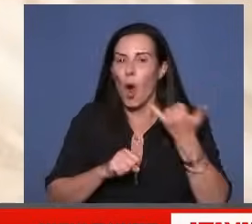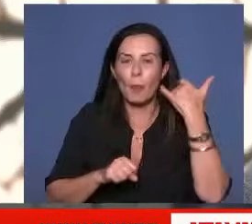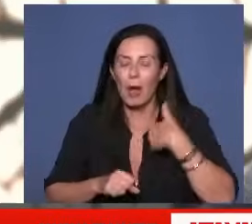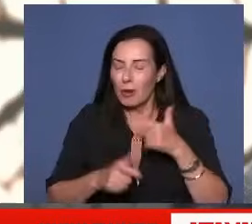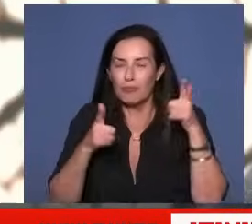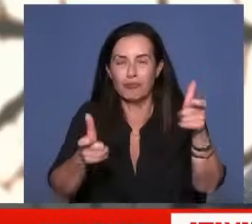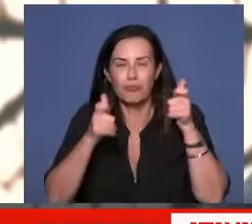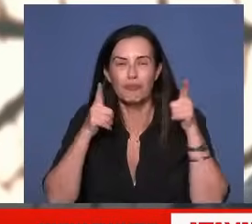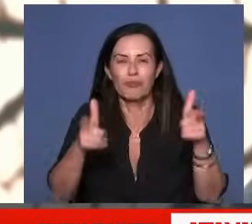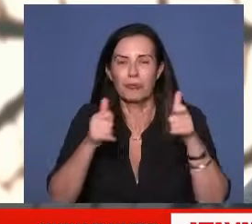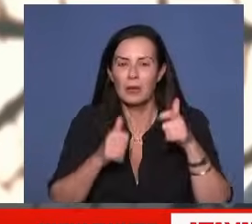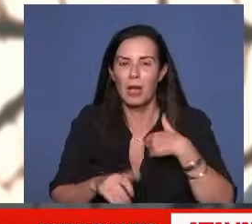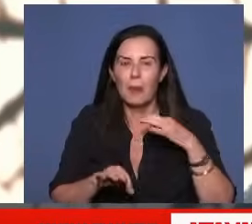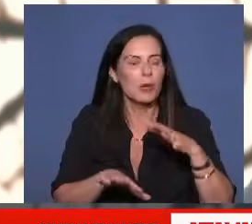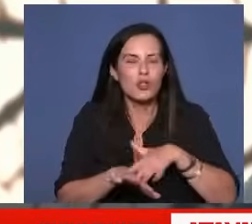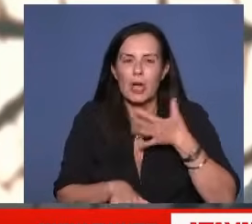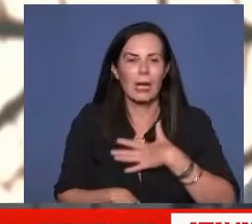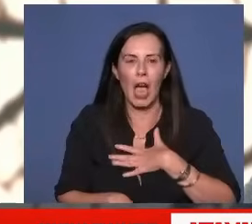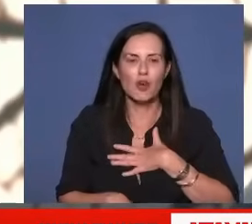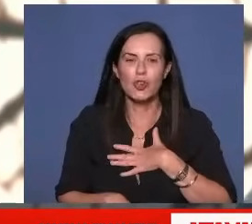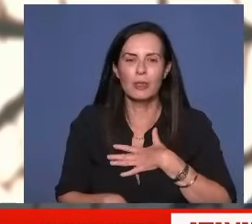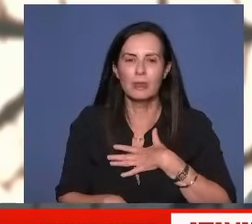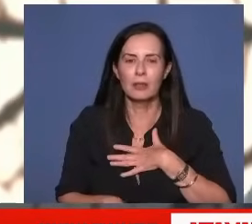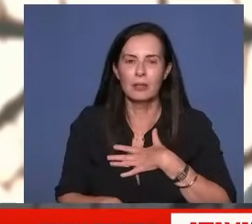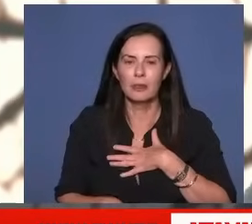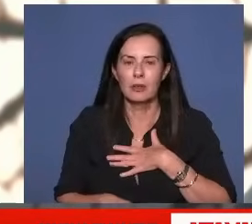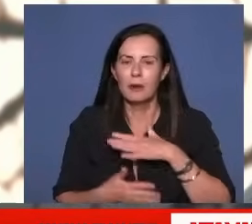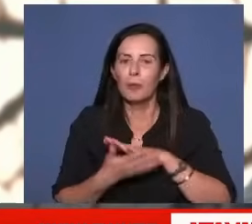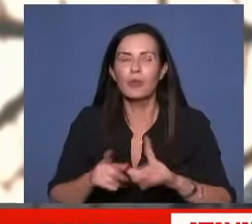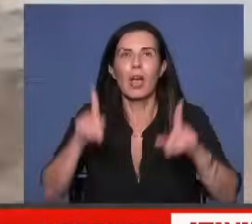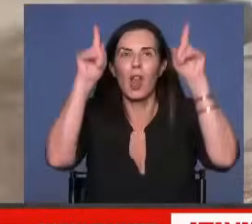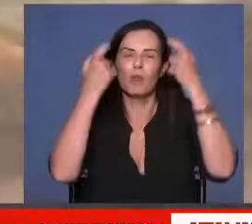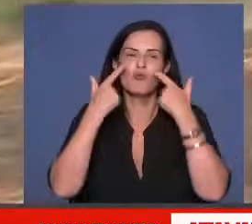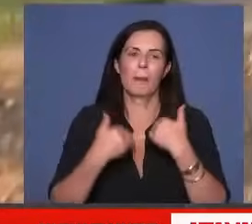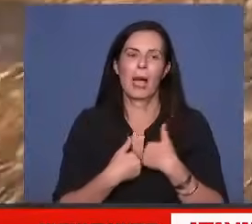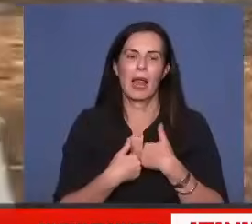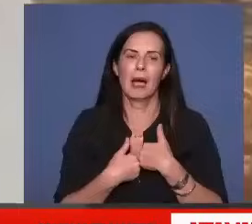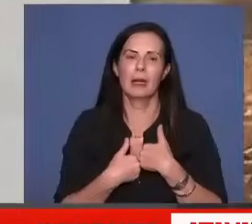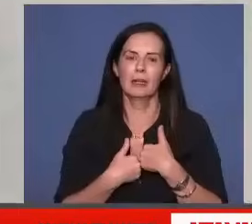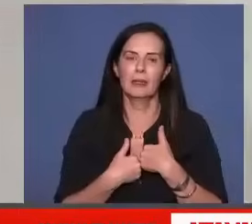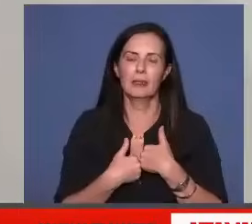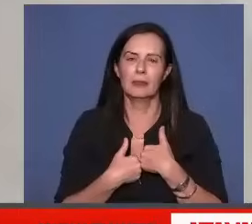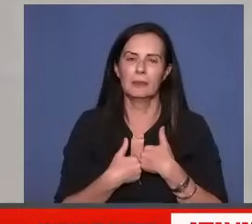משיבים אש. אני ממש הרגשתי כאילו את זה שהקדוש ברוך הוא שומר עליי.